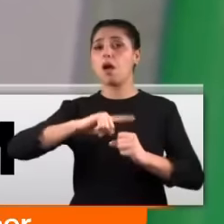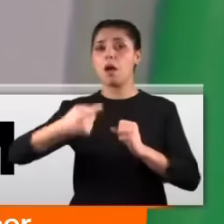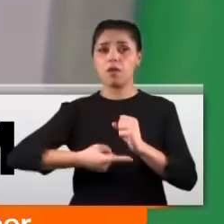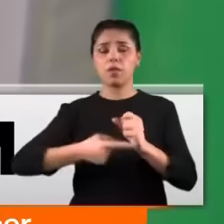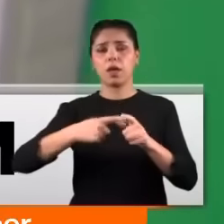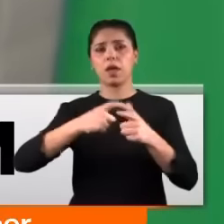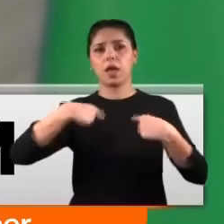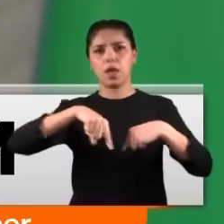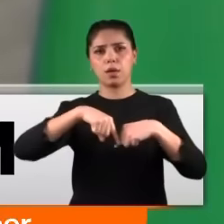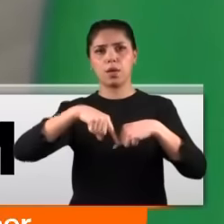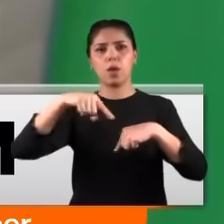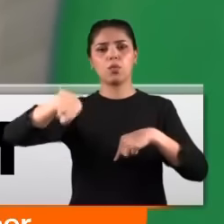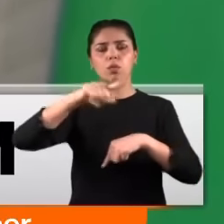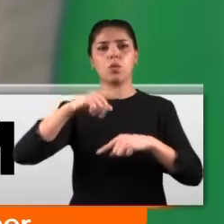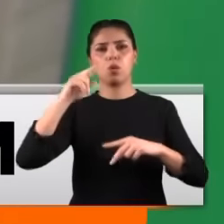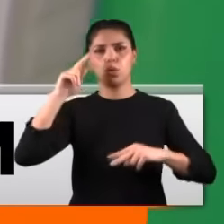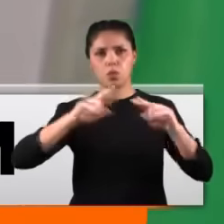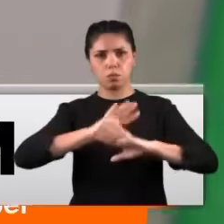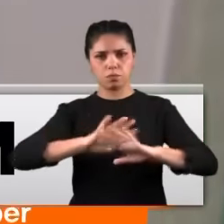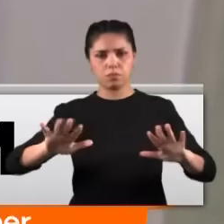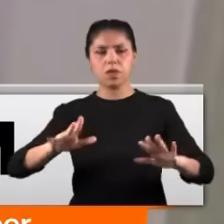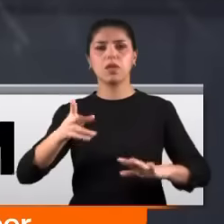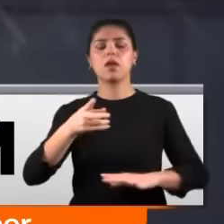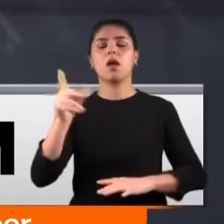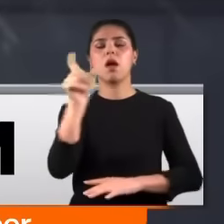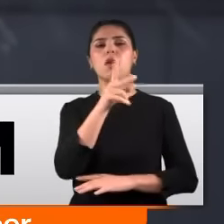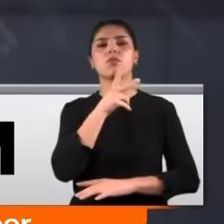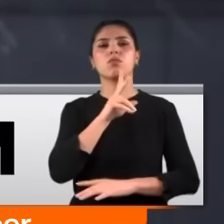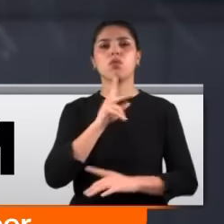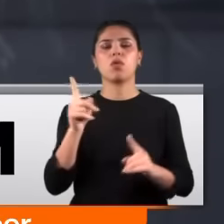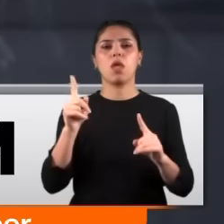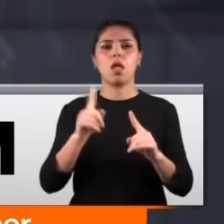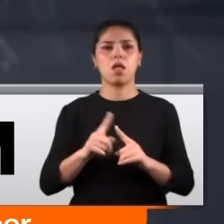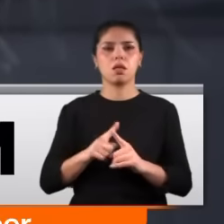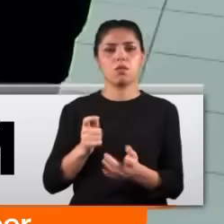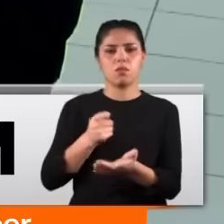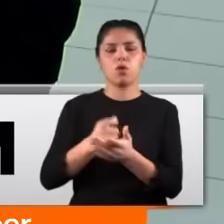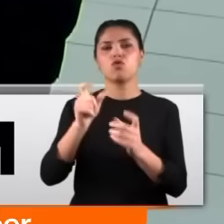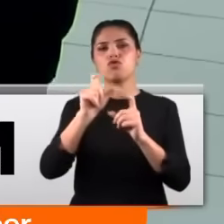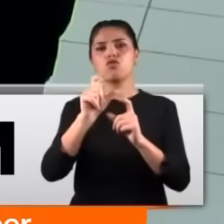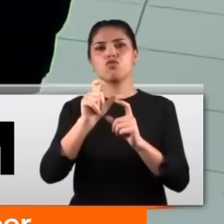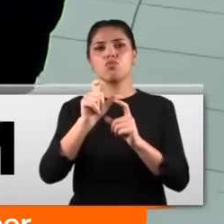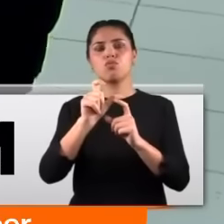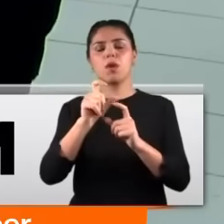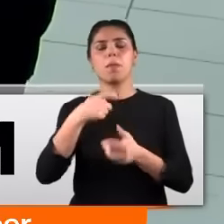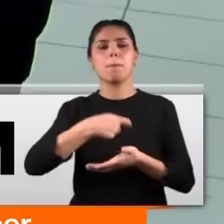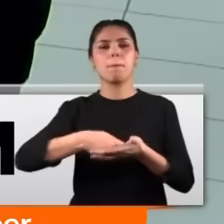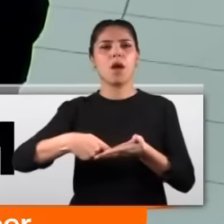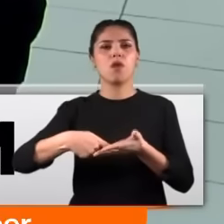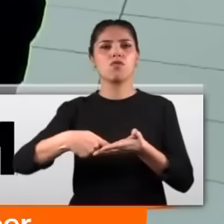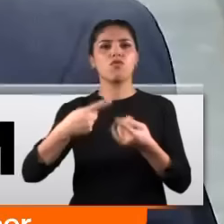sonunda hesaplara ayrıca yatırılacak. Süreç uzarsa o zaman Şubat maaşlarında Ocak ayının farkıyla